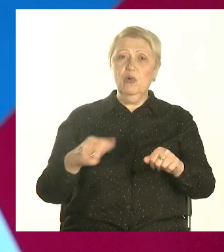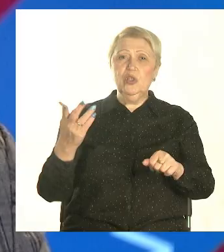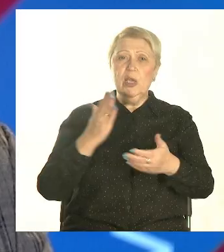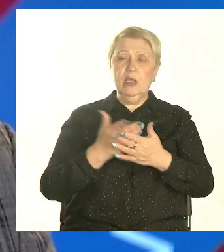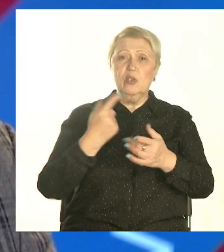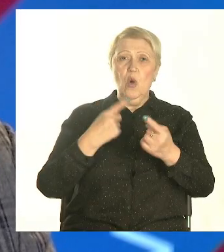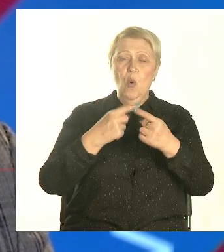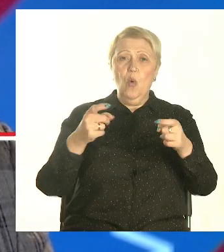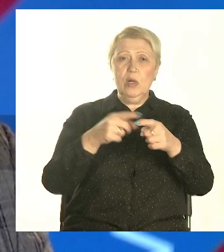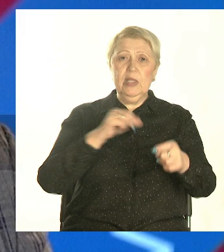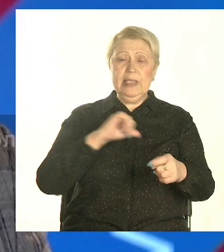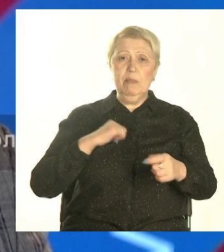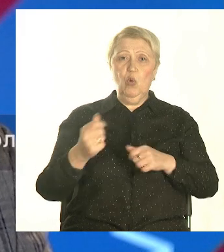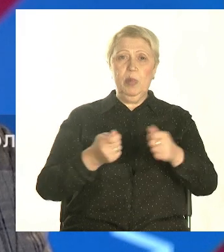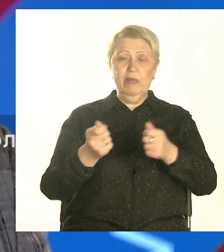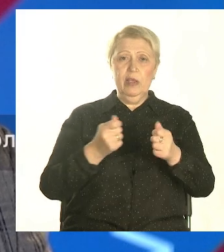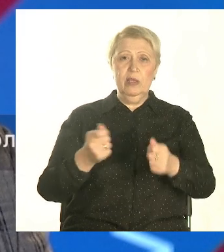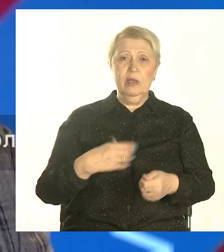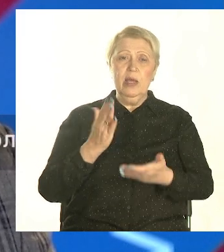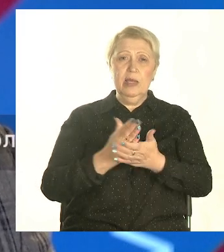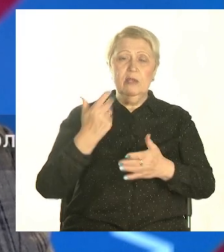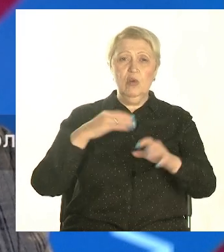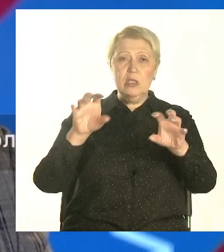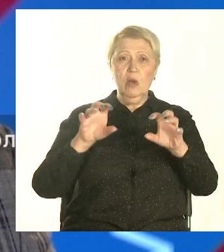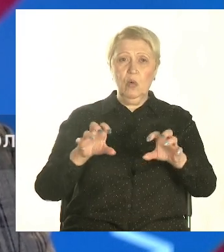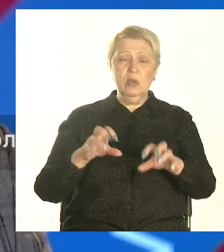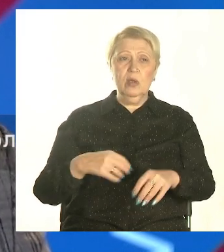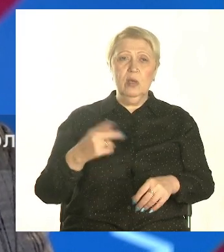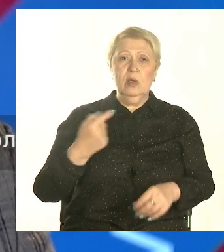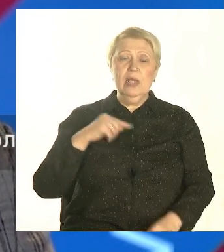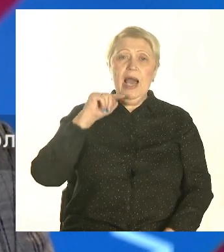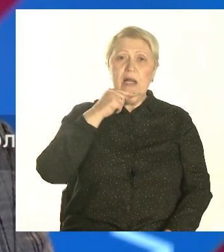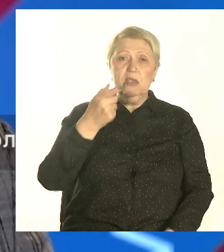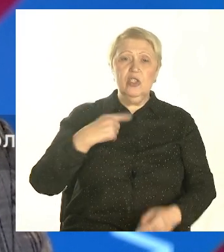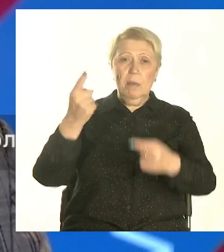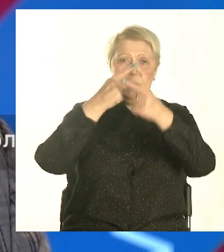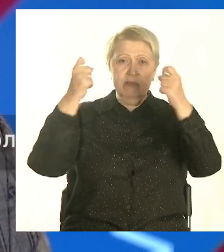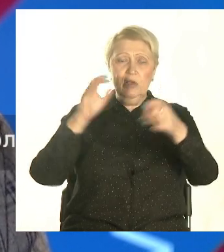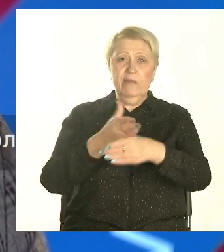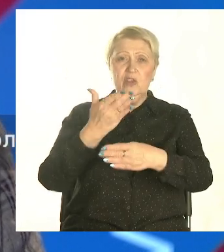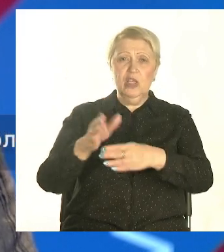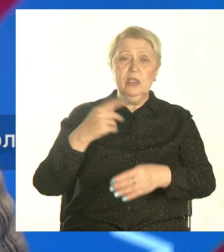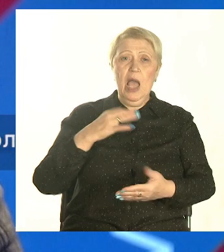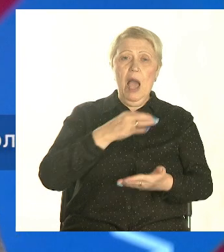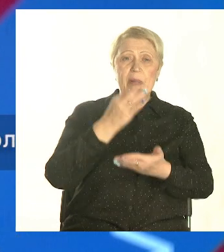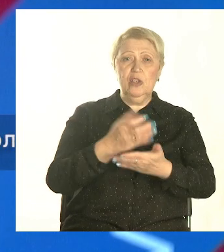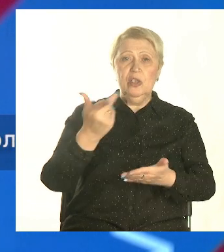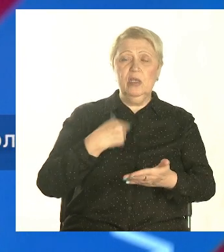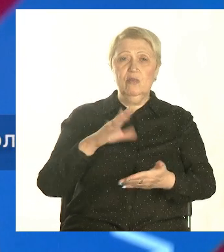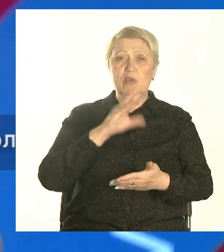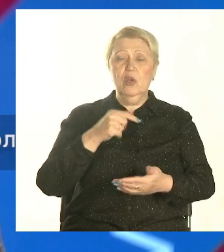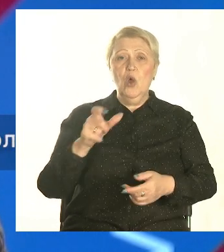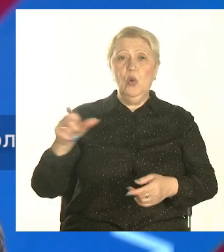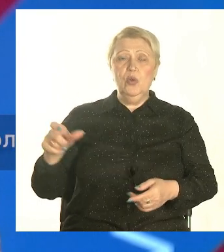местного самоуправления. Согласно 503 федеральному закону, экологическое просвещение в части обращения с отходами стало